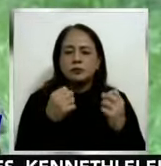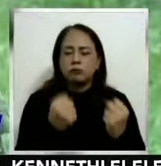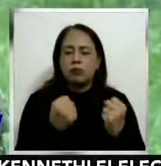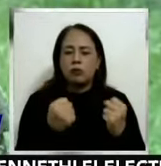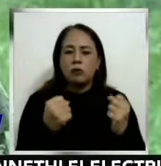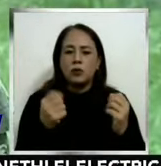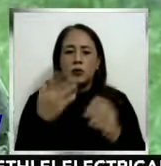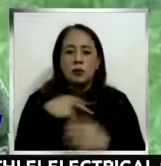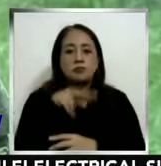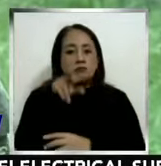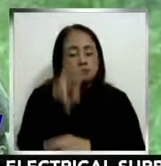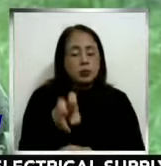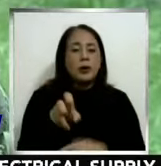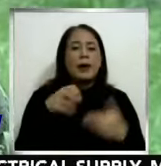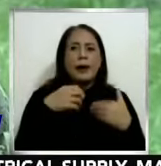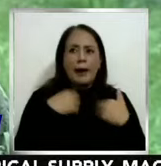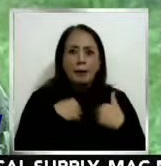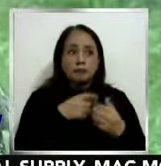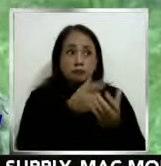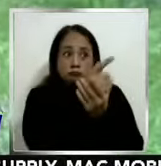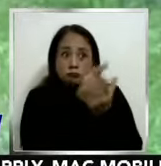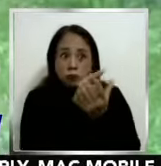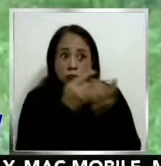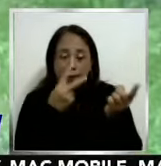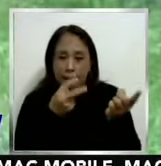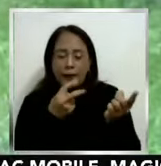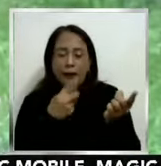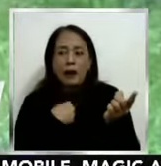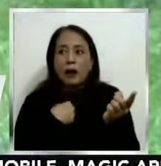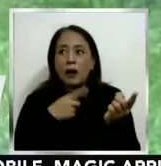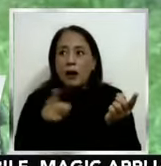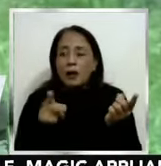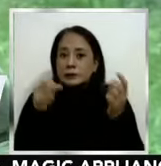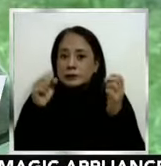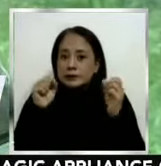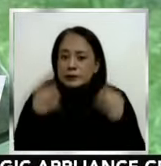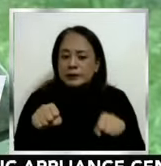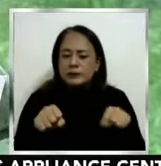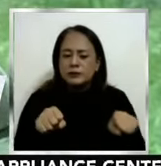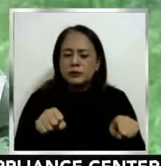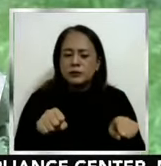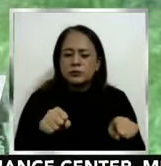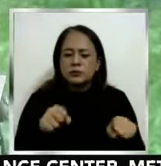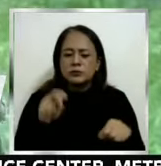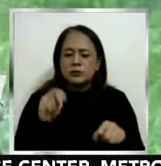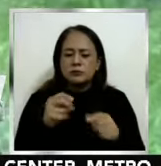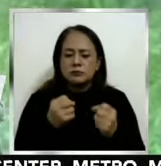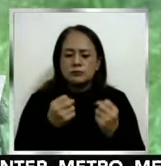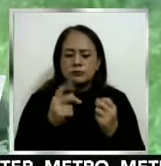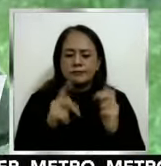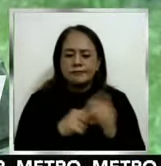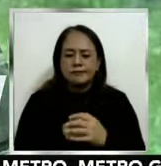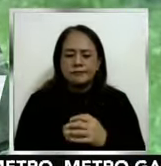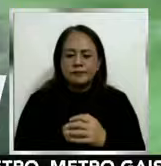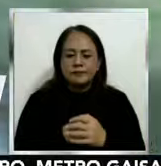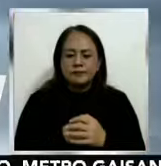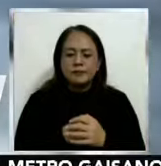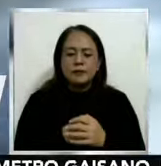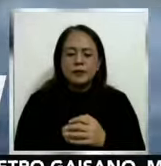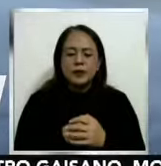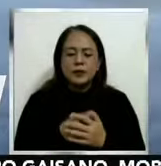nating mga armas na, sir, tapos yung capability nila, sir, kuwante na marami talaga sila, sir. Talagang well-trained naman po talaga